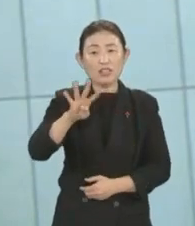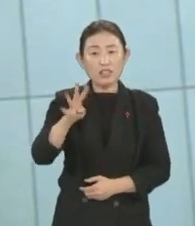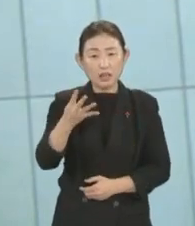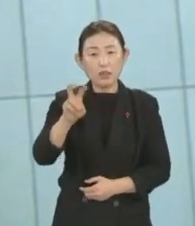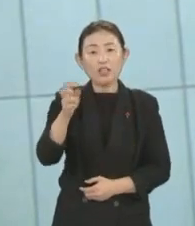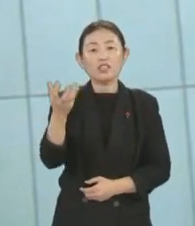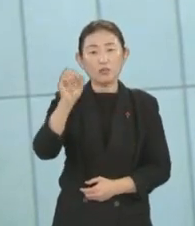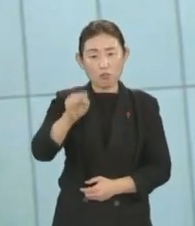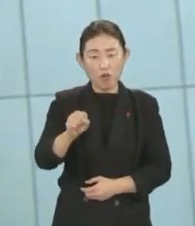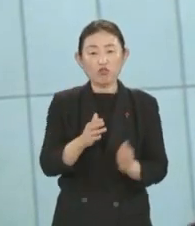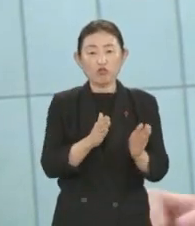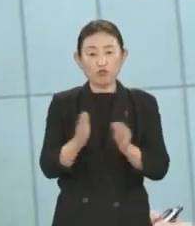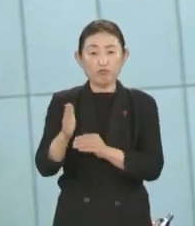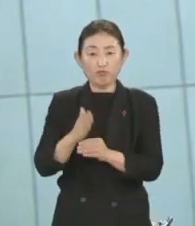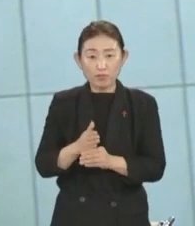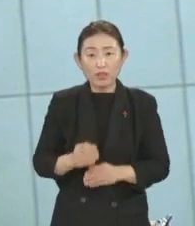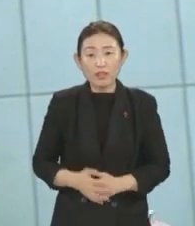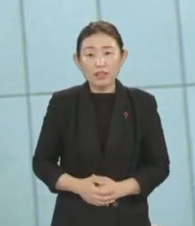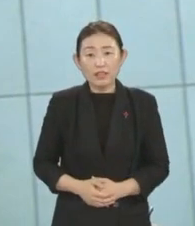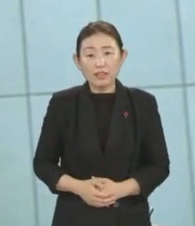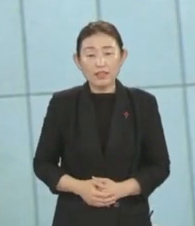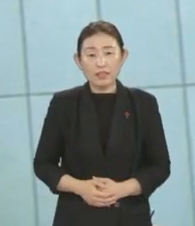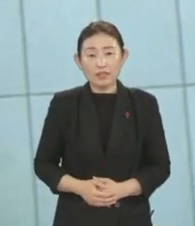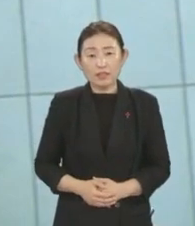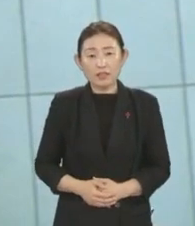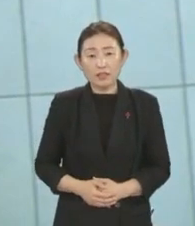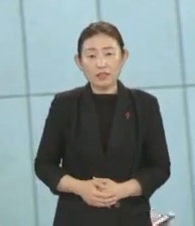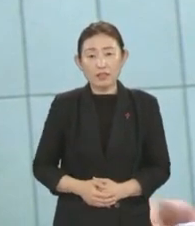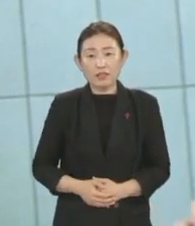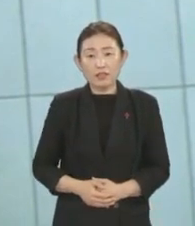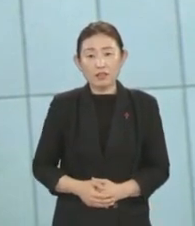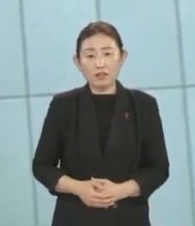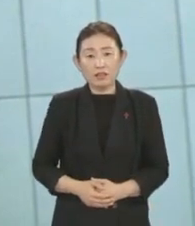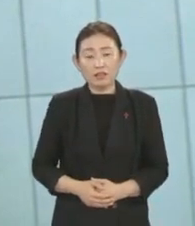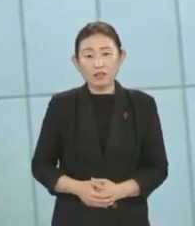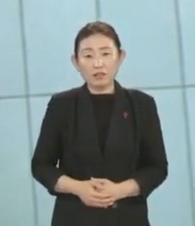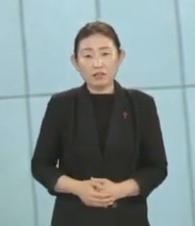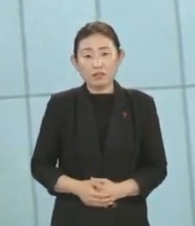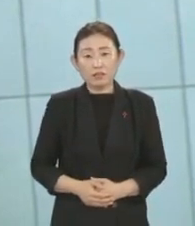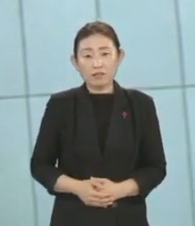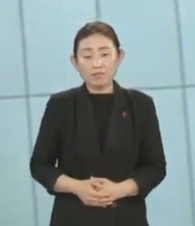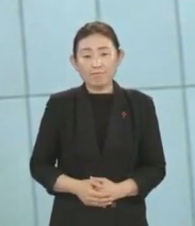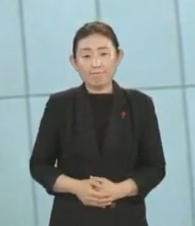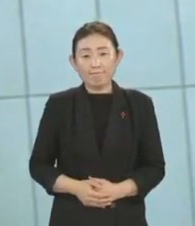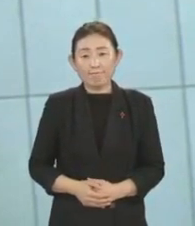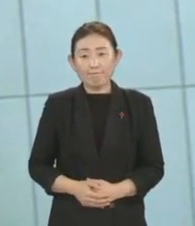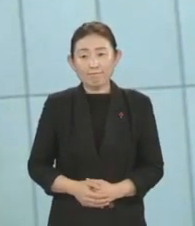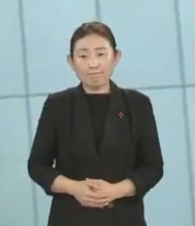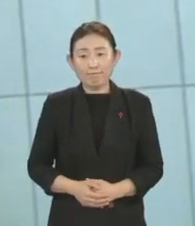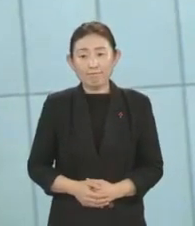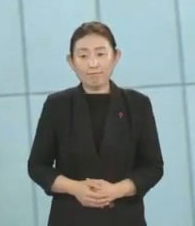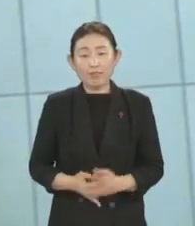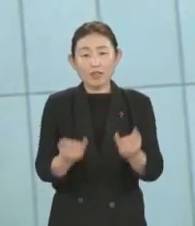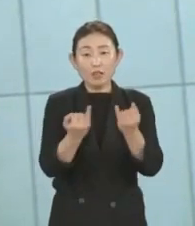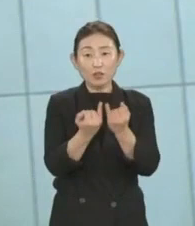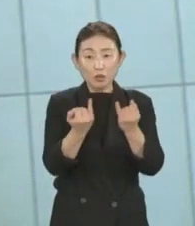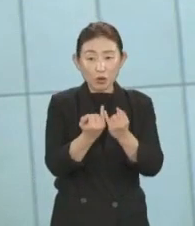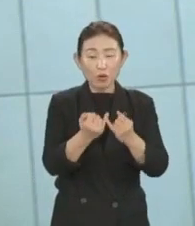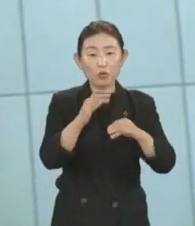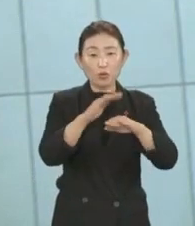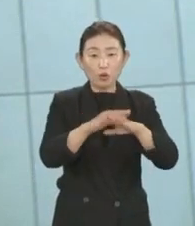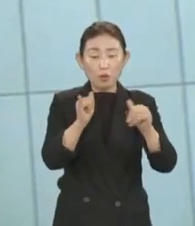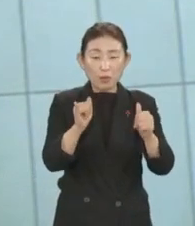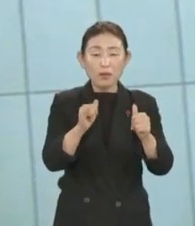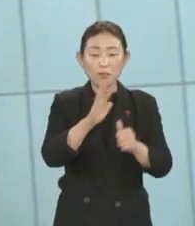1420억 정도 더 늘었거든요. 다만 왜 그러면은 그 여성 농업인 그 바우처는 왜